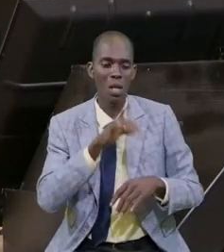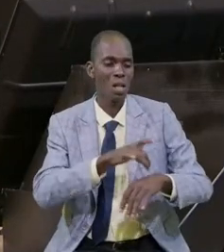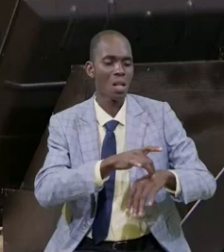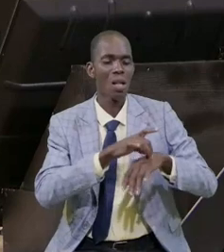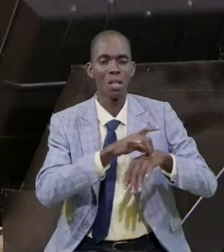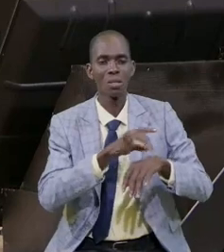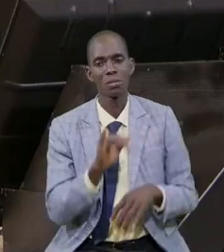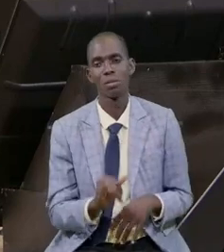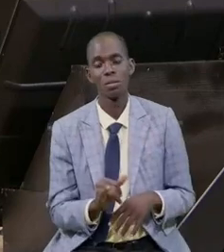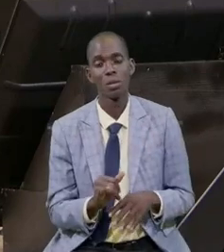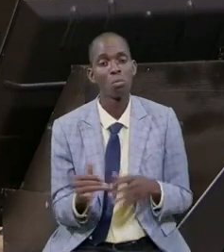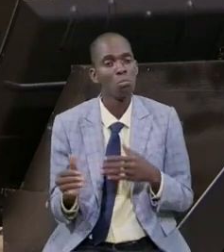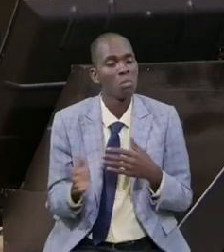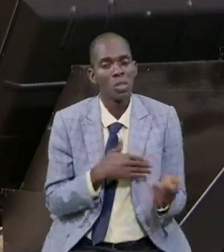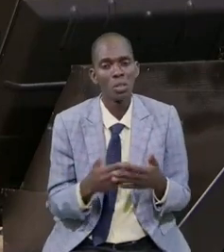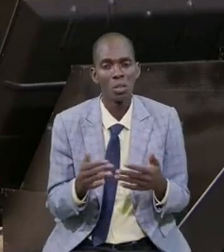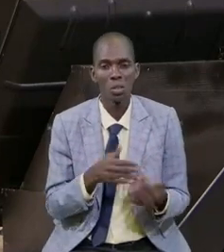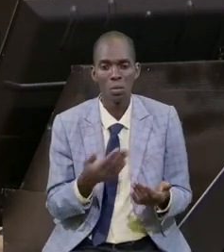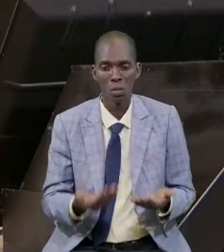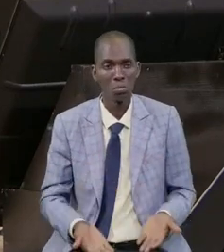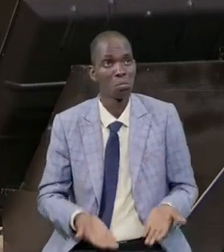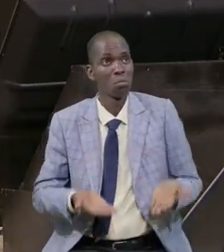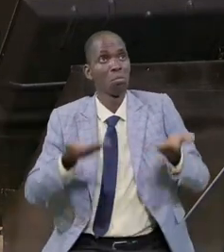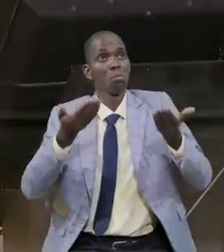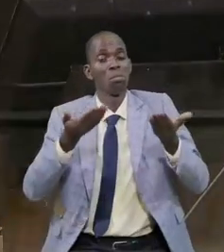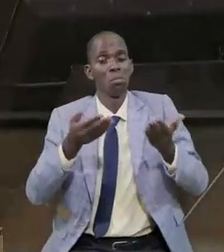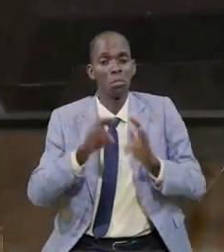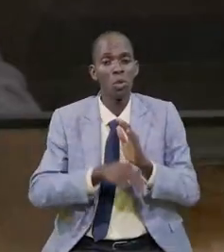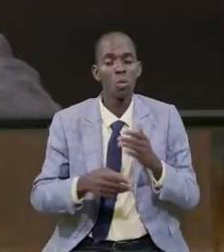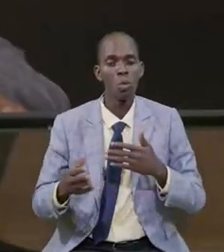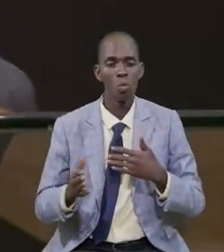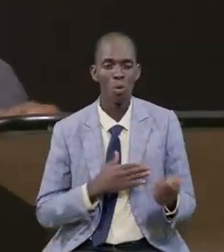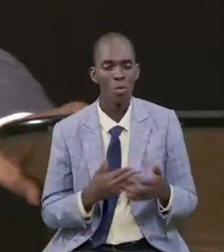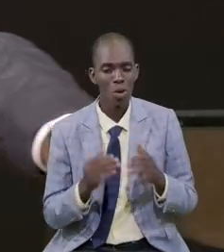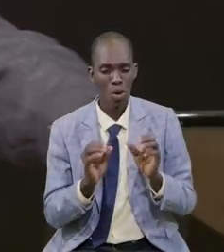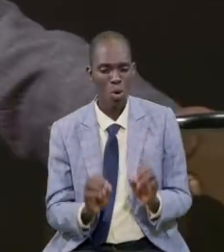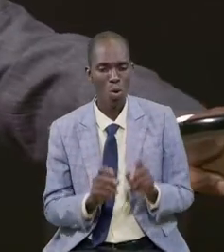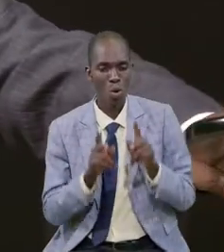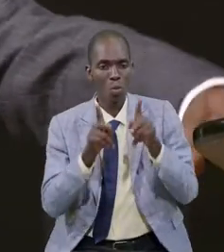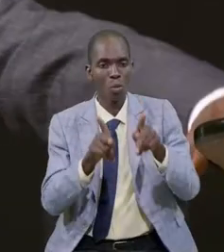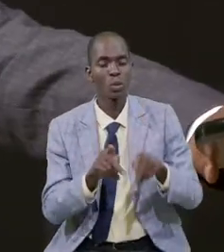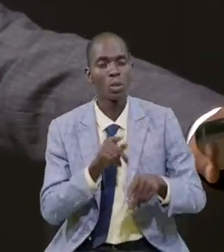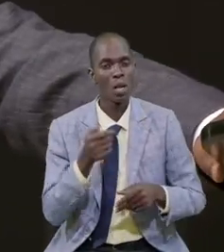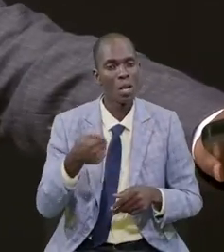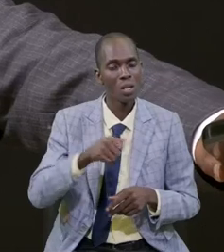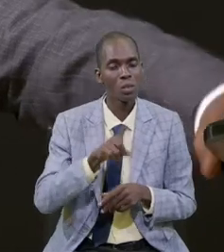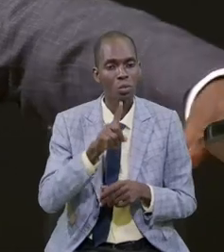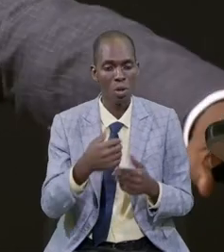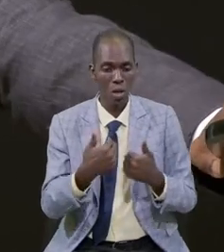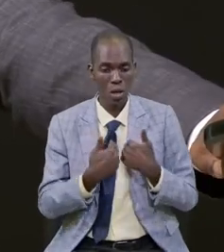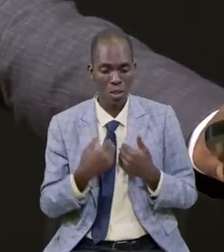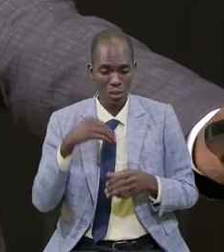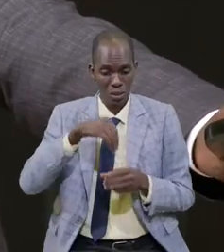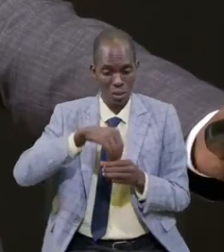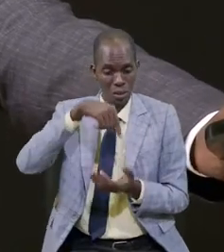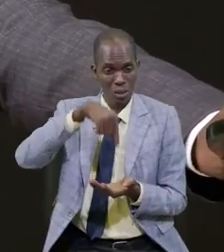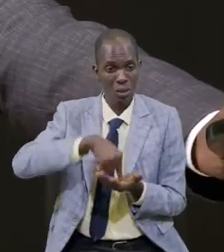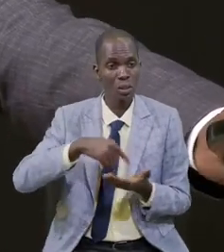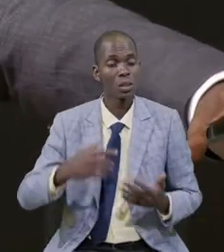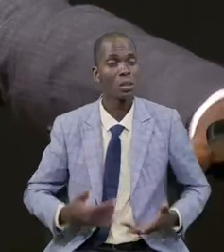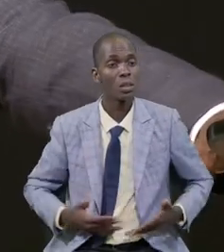charnelle. Quelle que soit l'élévation, quelle que soit l'opportunité que quelqu'un a dans la vie, si